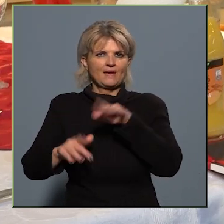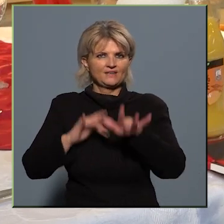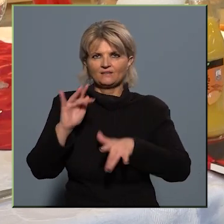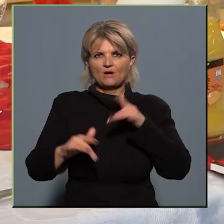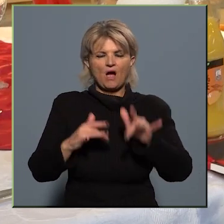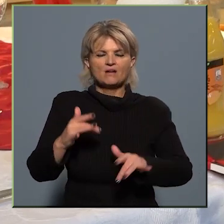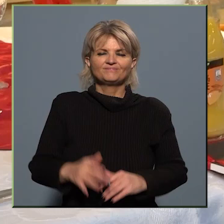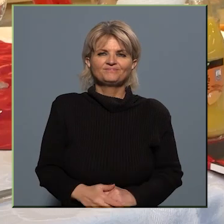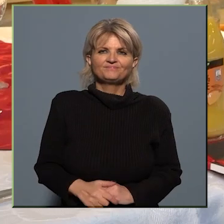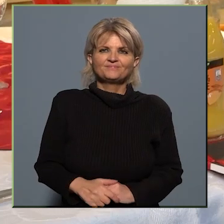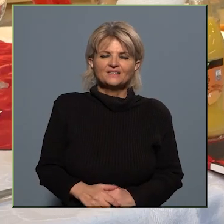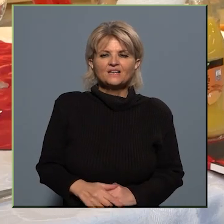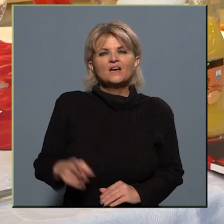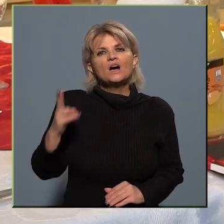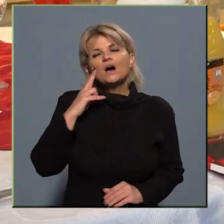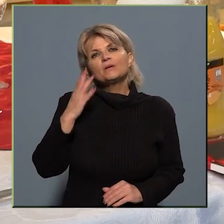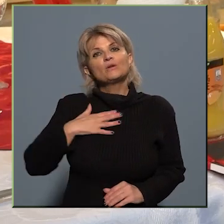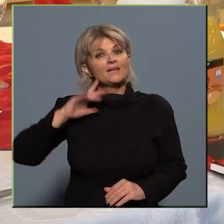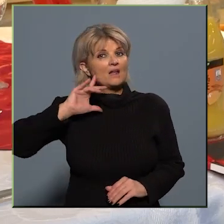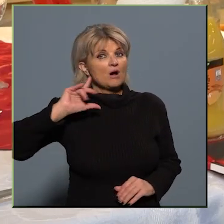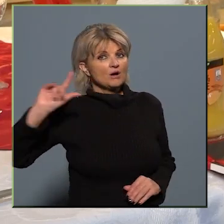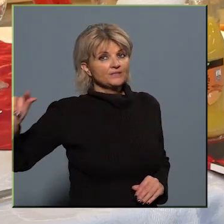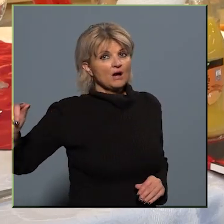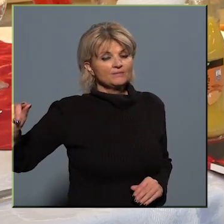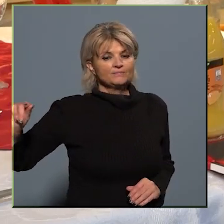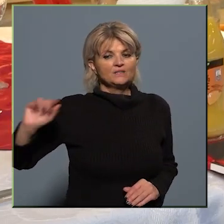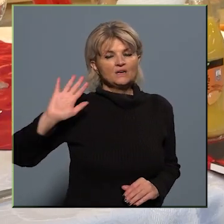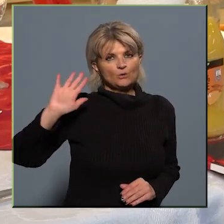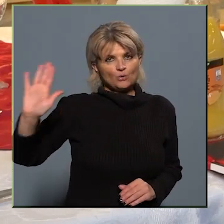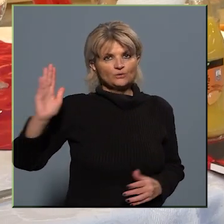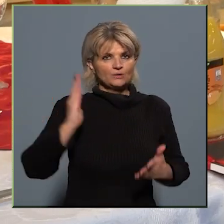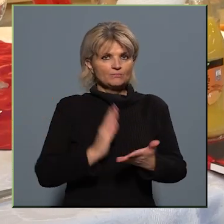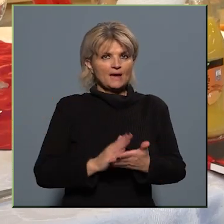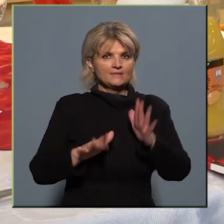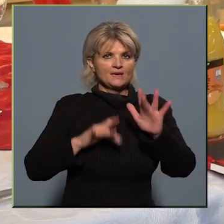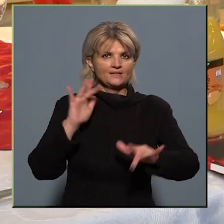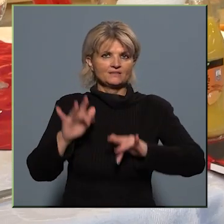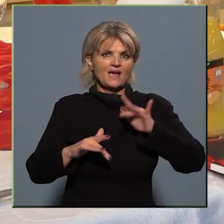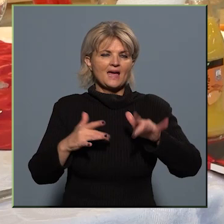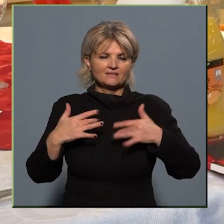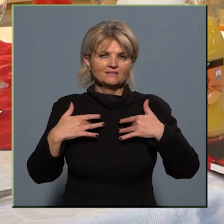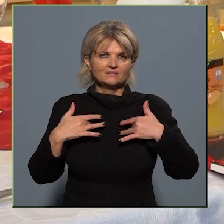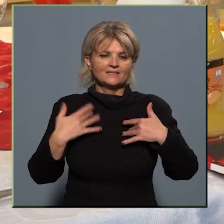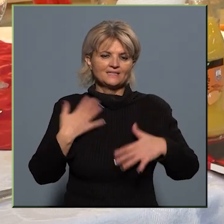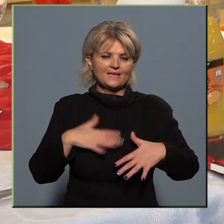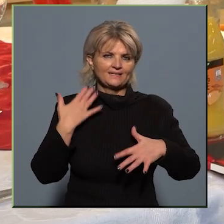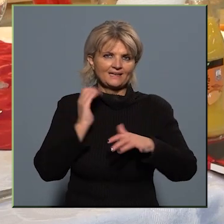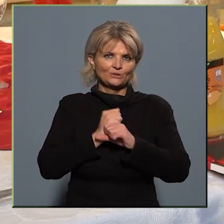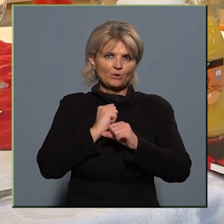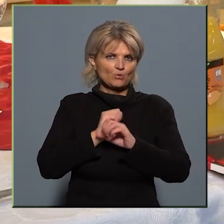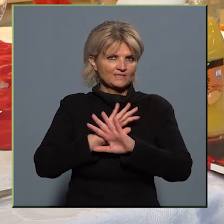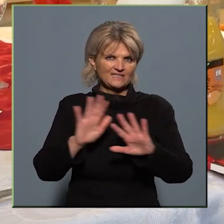fordul elő, úgyhogy amikor én hazamegyek, akkor otthon már nagyon-nagyon ritkán szeretek